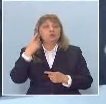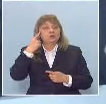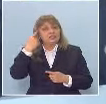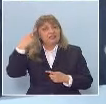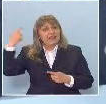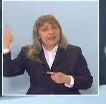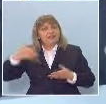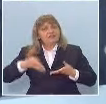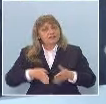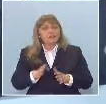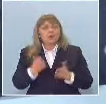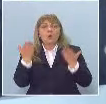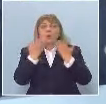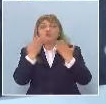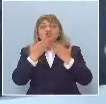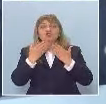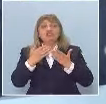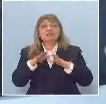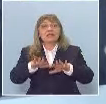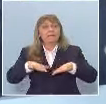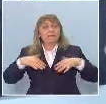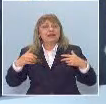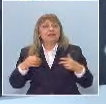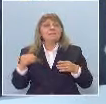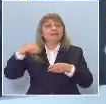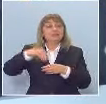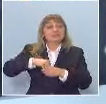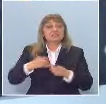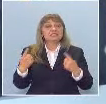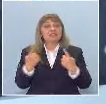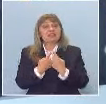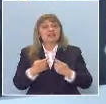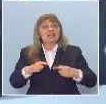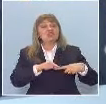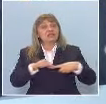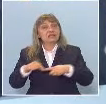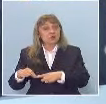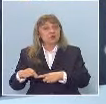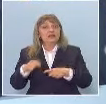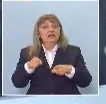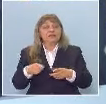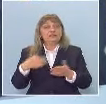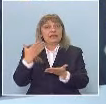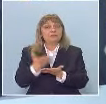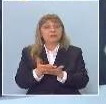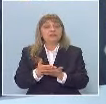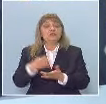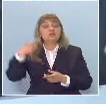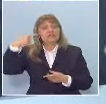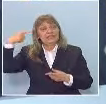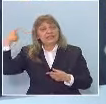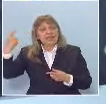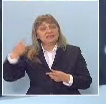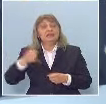идеята, ученическия парламент присъства на срещите на ръководството. На тях им е предложена тази идея да работят.